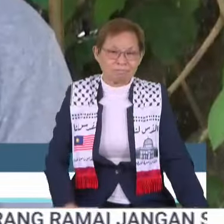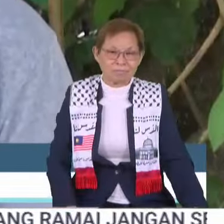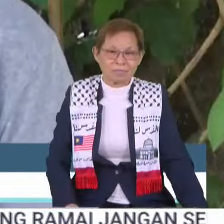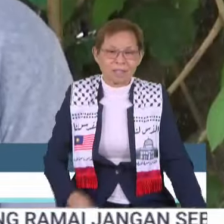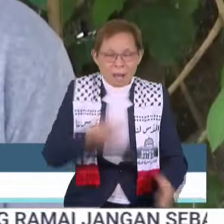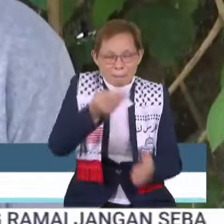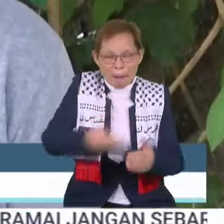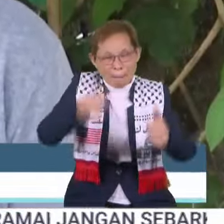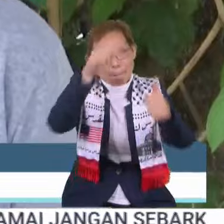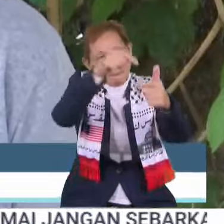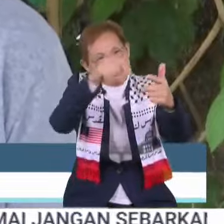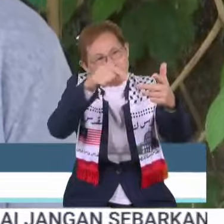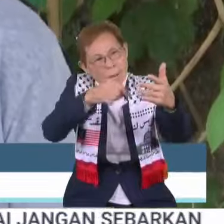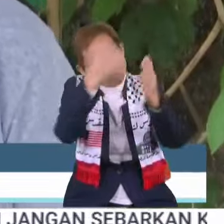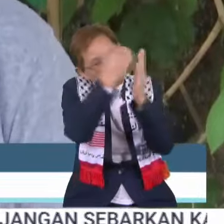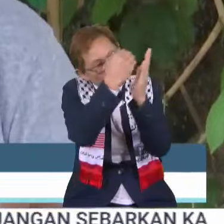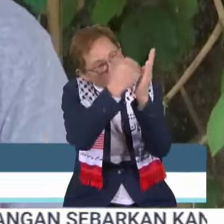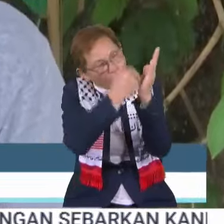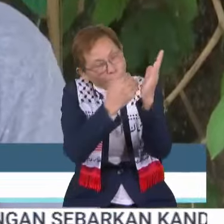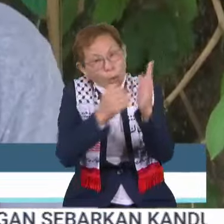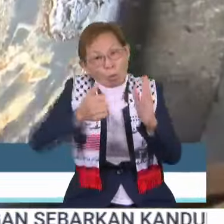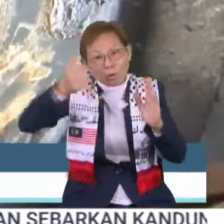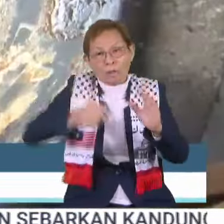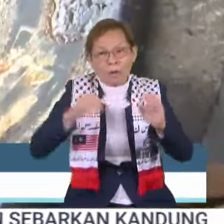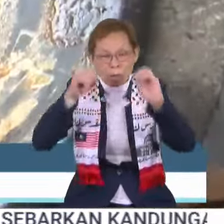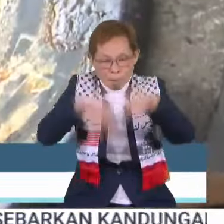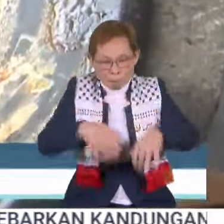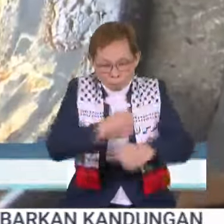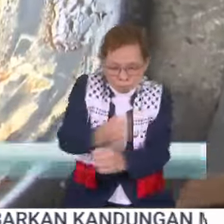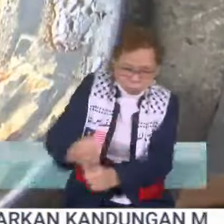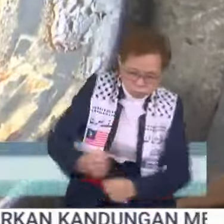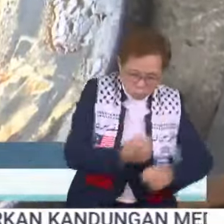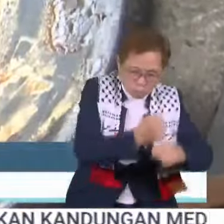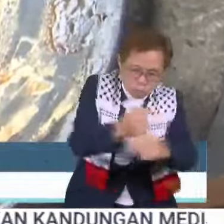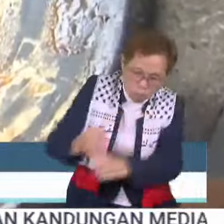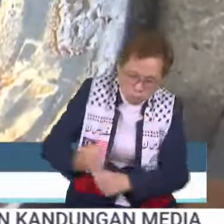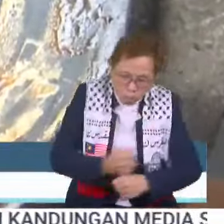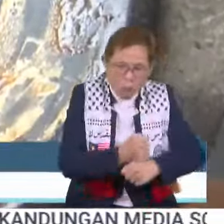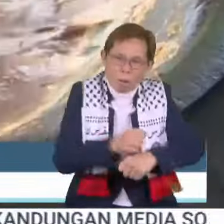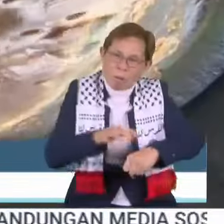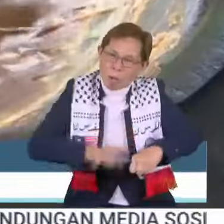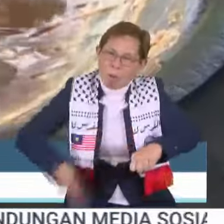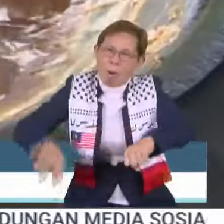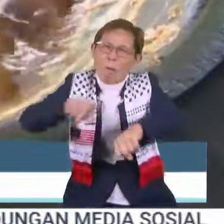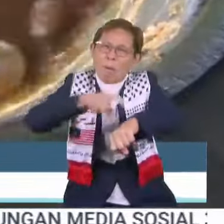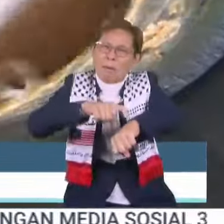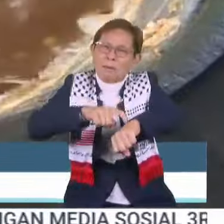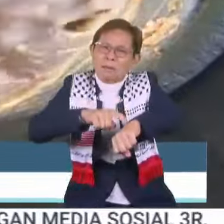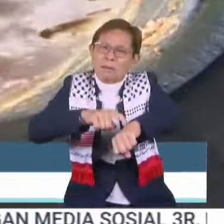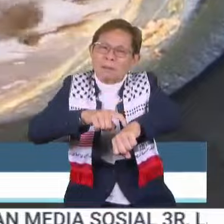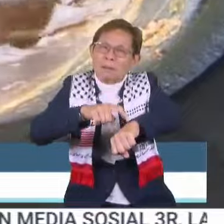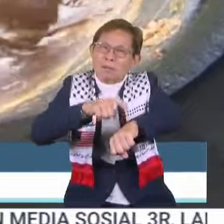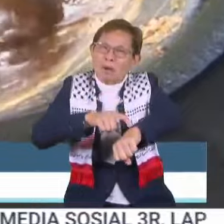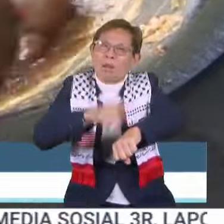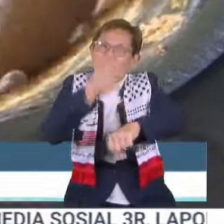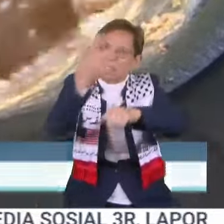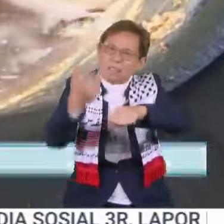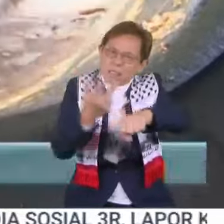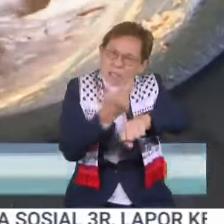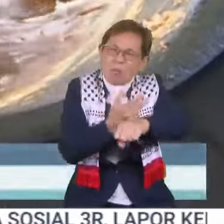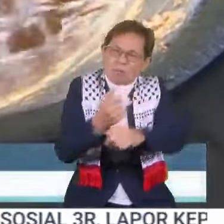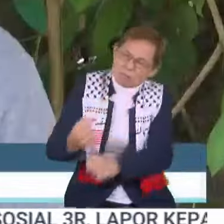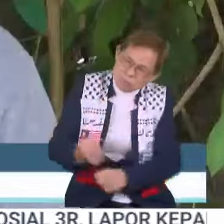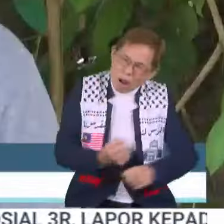Bahan utama tadi tu kita akan gaul di dalam kawah dan kita start kacau lebih kurang ambil masa lebih kurang dalam 3 jam